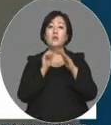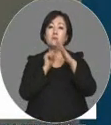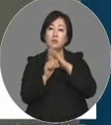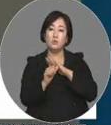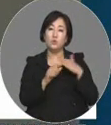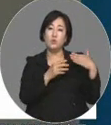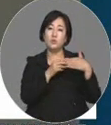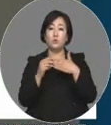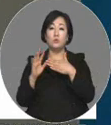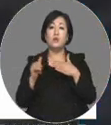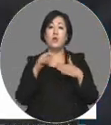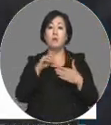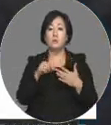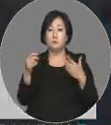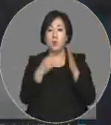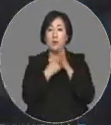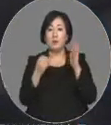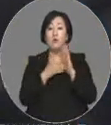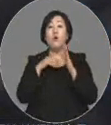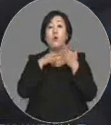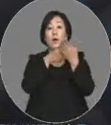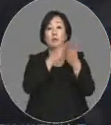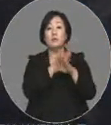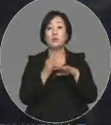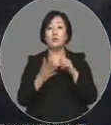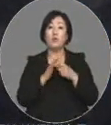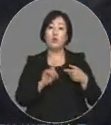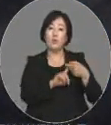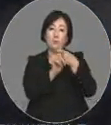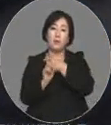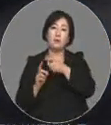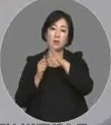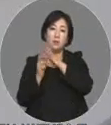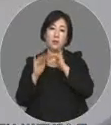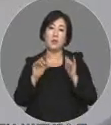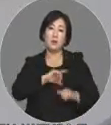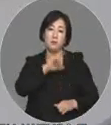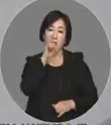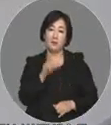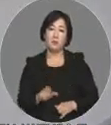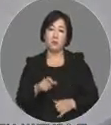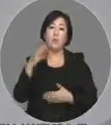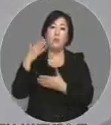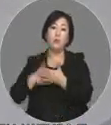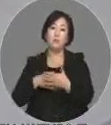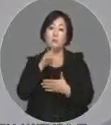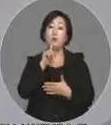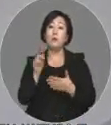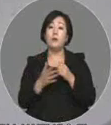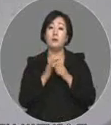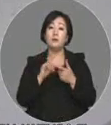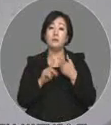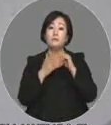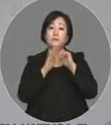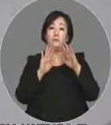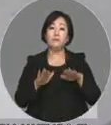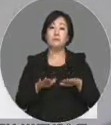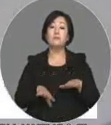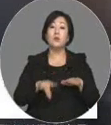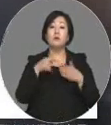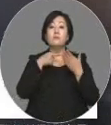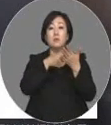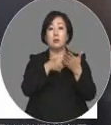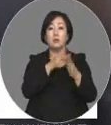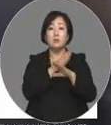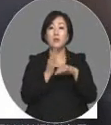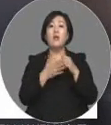지도자의 주장입니다. 지도자들이 항의하자 연맹 측에선 대표 지도자 명단마저 제외했다고 밝혔습니다. 제일 처음 저한테 하신